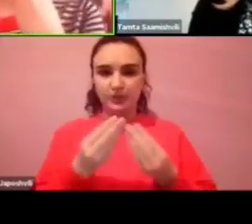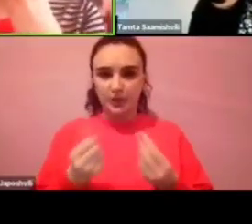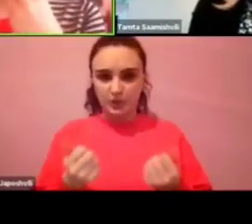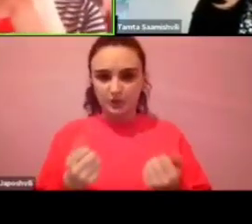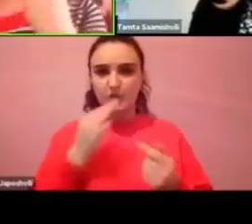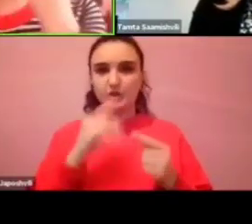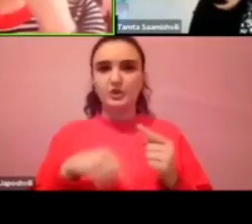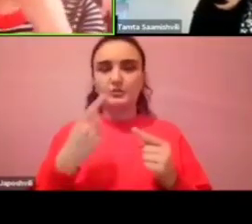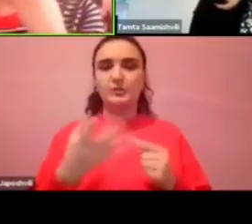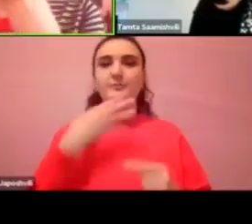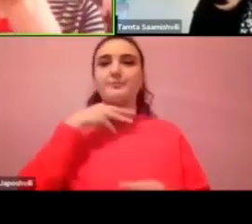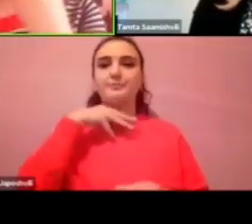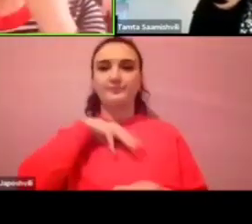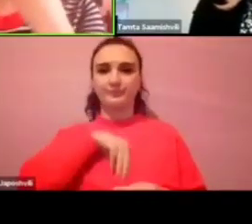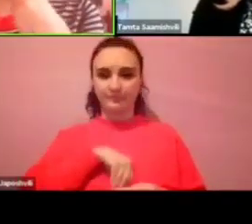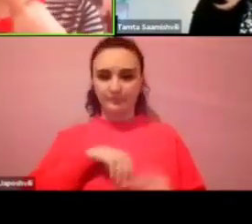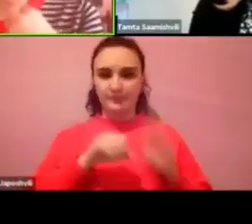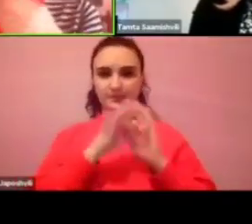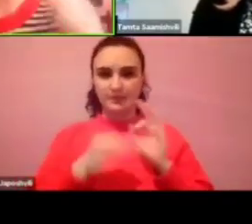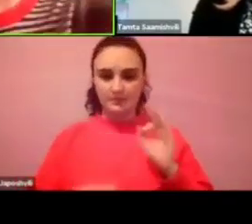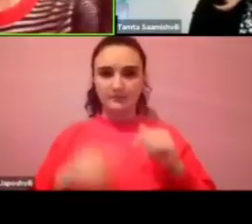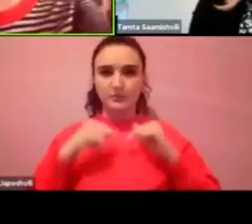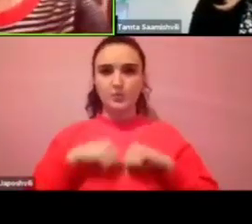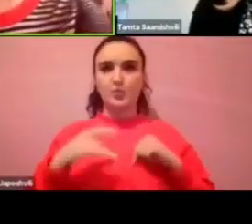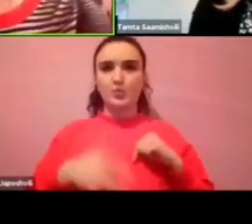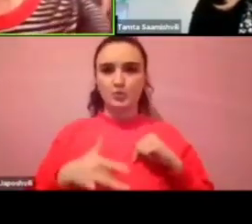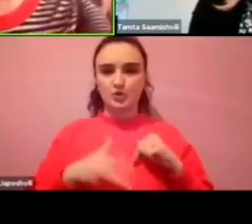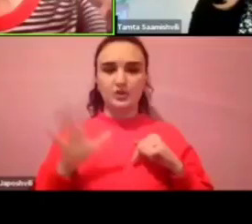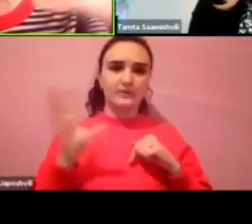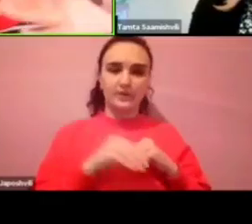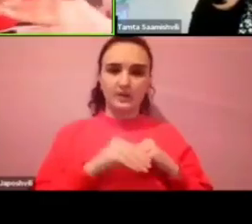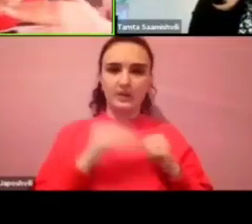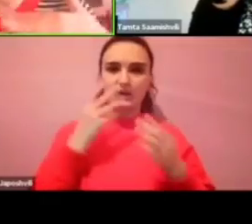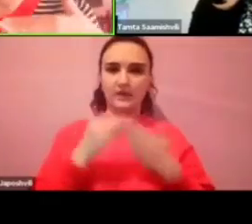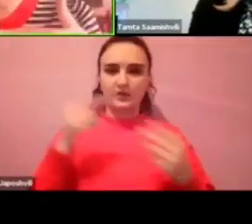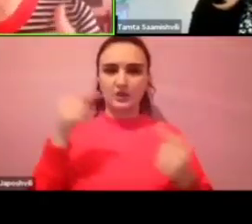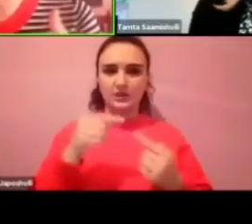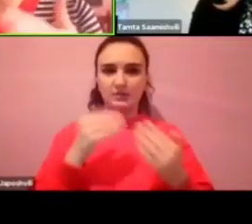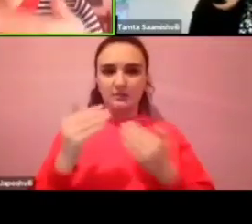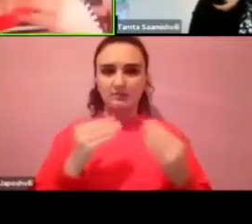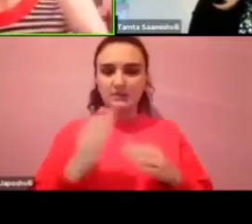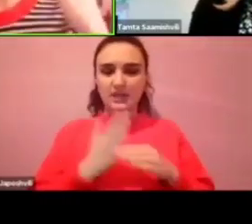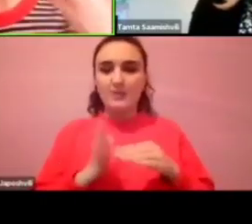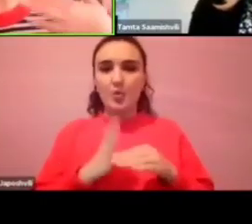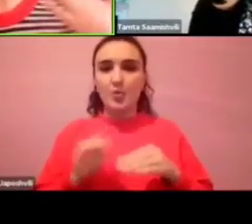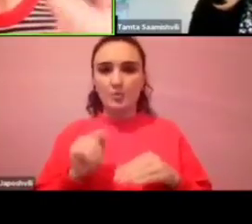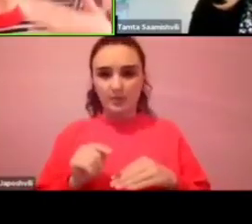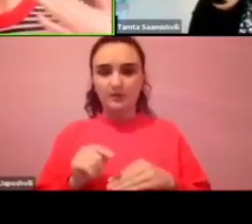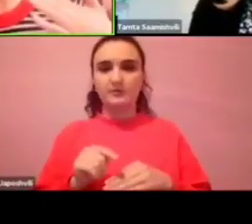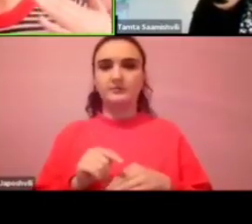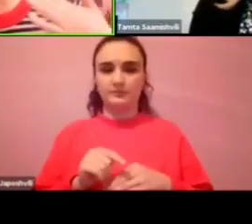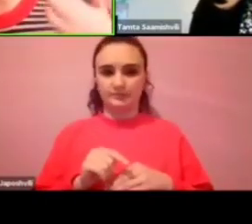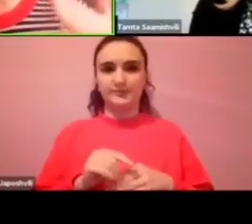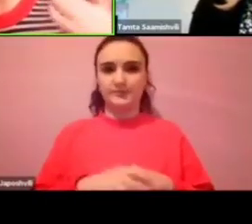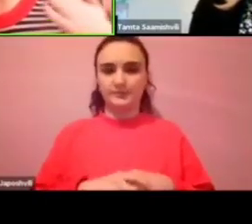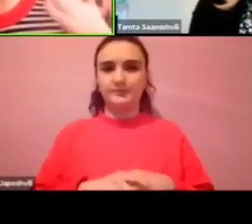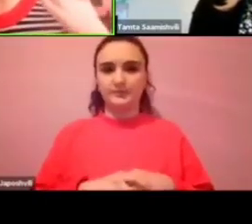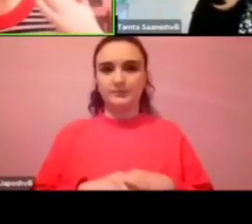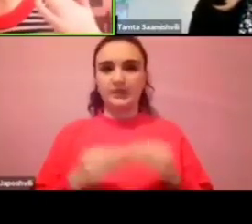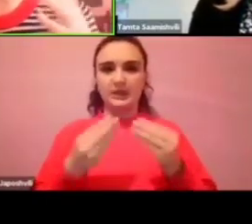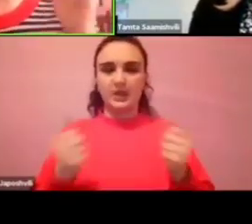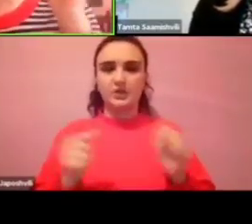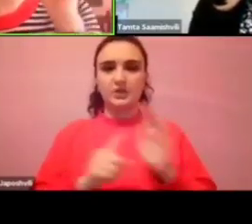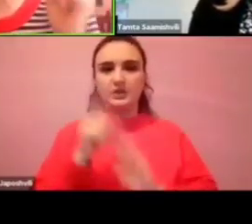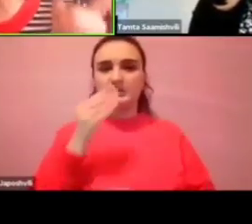შემდგომ გადადის საკლაპავში, ჩადის კუჭში, ყველგან თავის შესაბამისი ფერმენტები ხდება და ესე იგი დაშლა